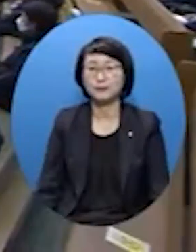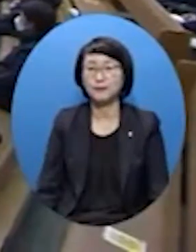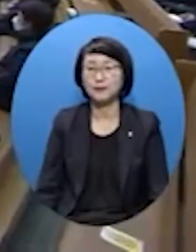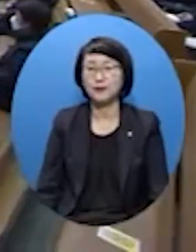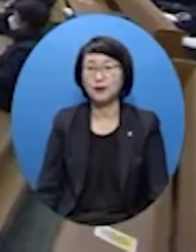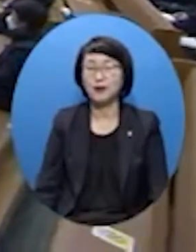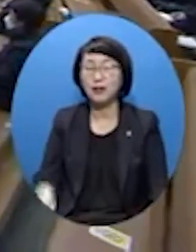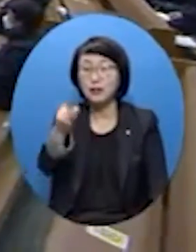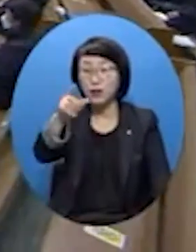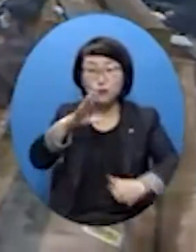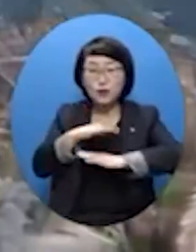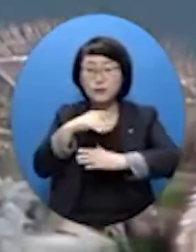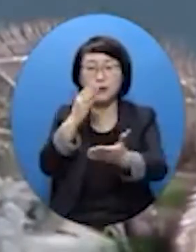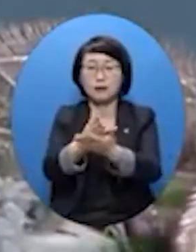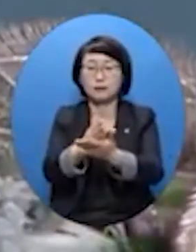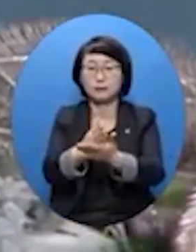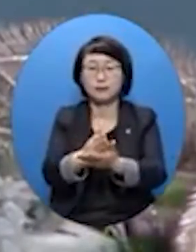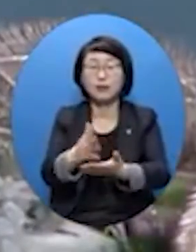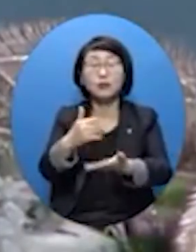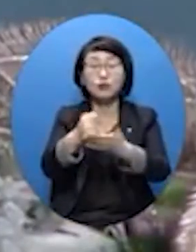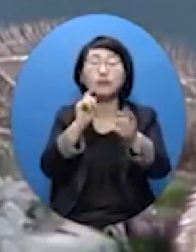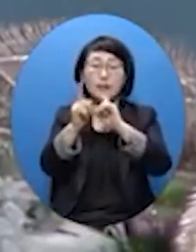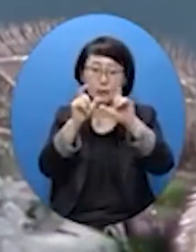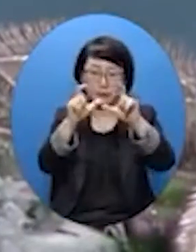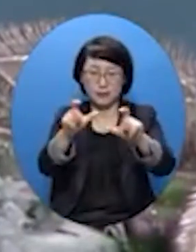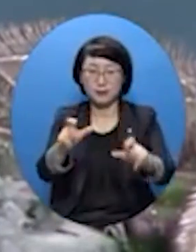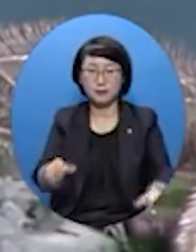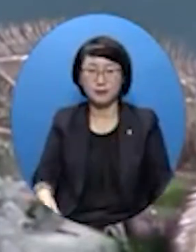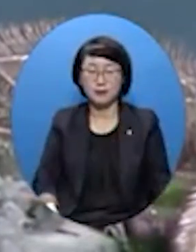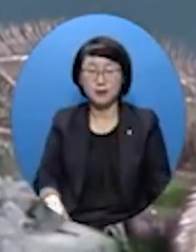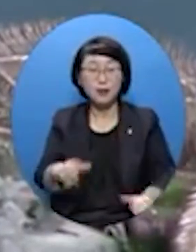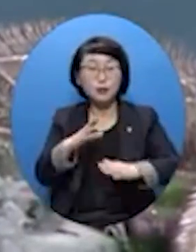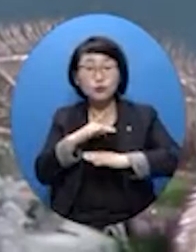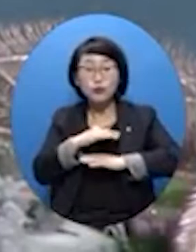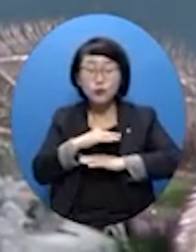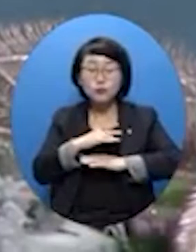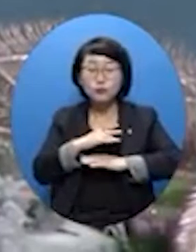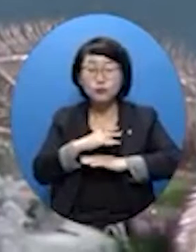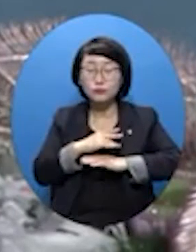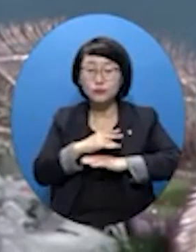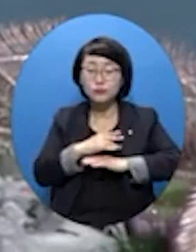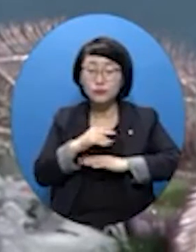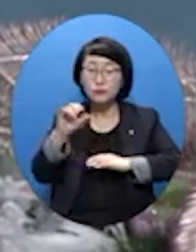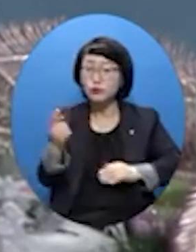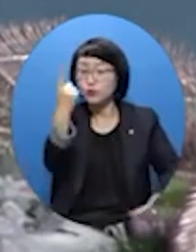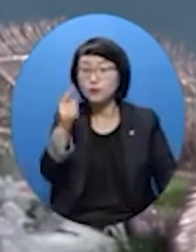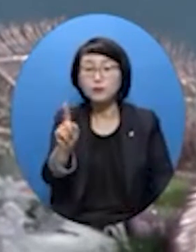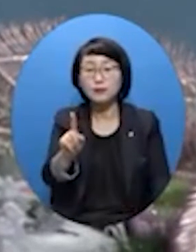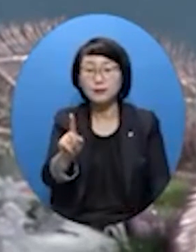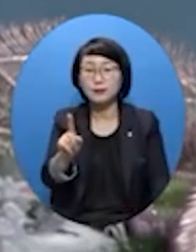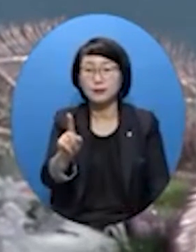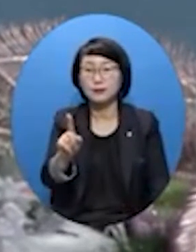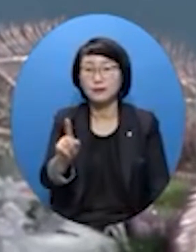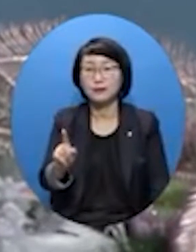너는 두려워하지 말라 주님 말씀하셨습니다. 두려움이 어디서 생겨난 것입니까?